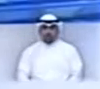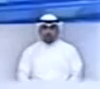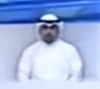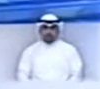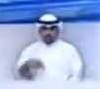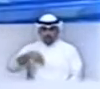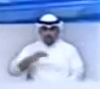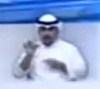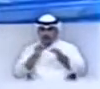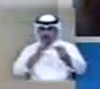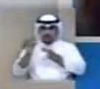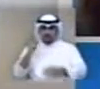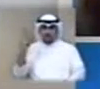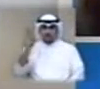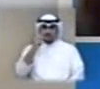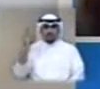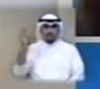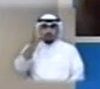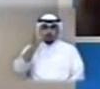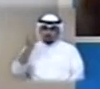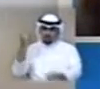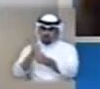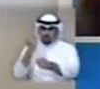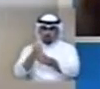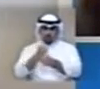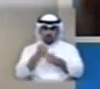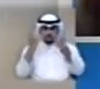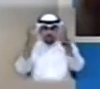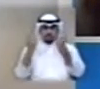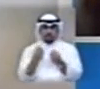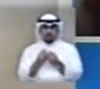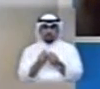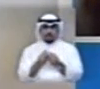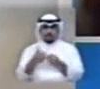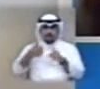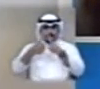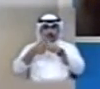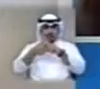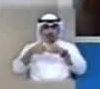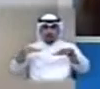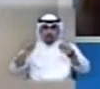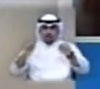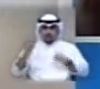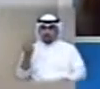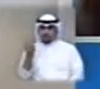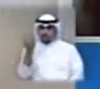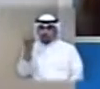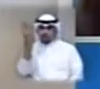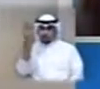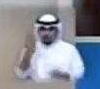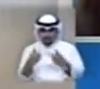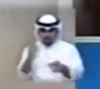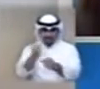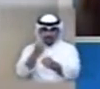خطط الطوارئ تسير على قدم وساق. خلصنا أول وردية، طبعا تحولنا إلى ورديتين تبدأ في الساعة الصباح وتنتهي في الساعة